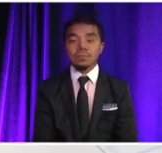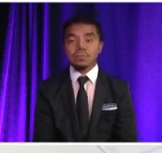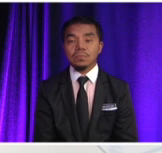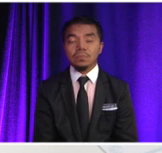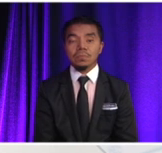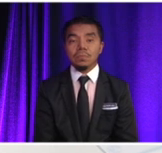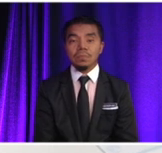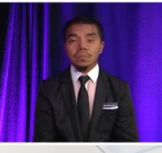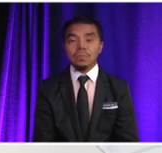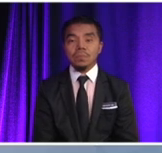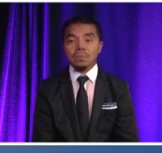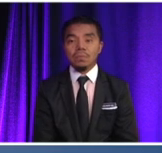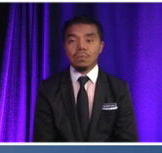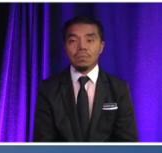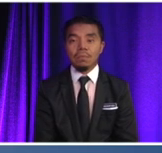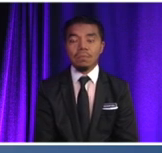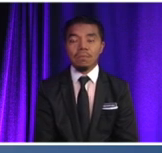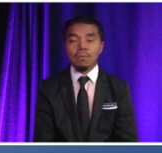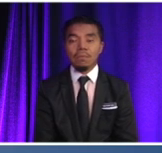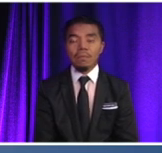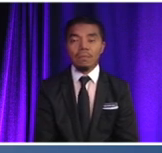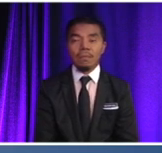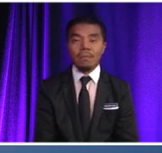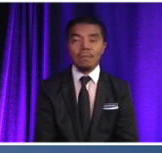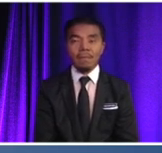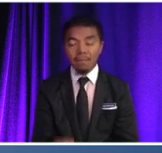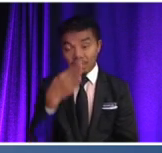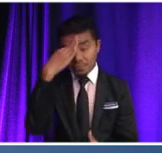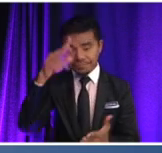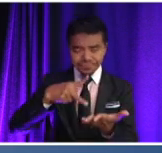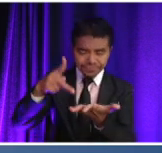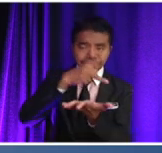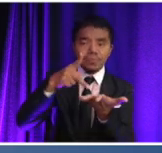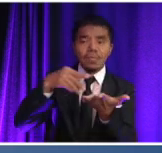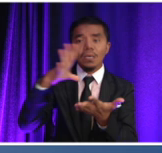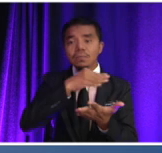bagi kajian dan penyelidikan kita kenal tulis